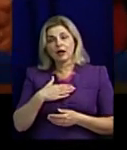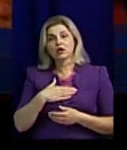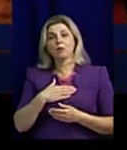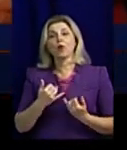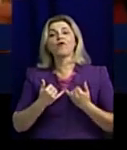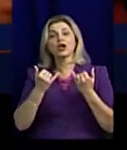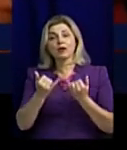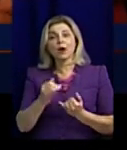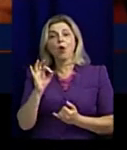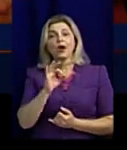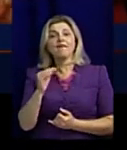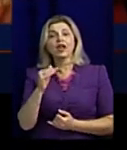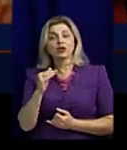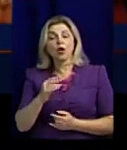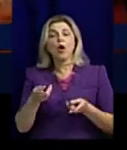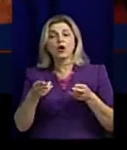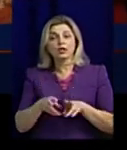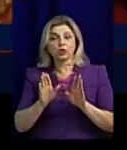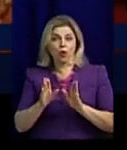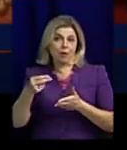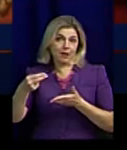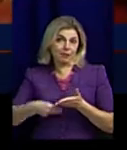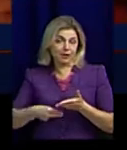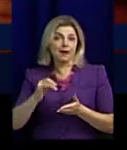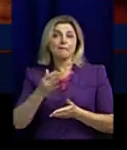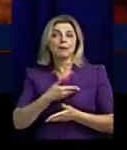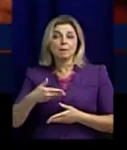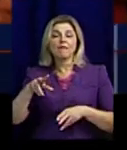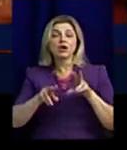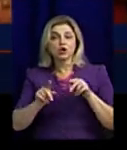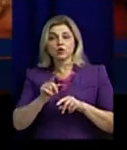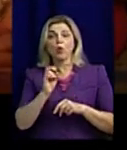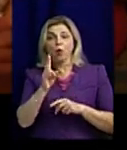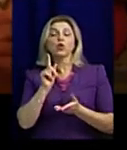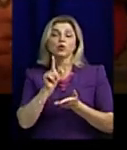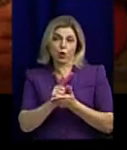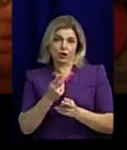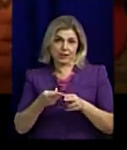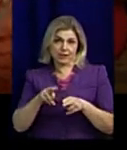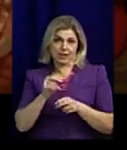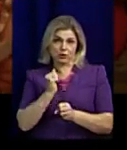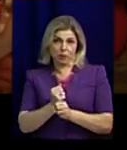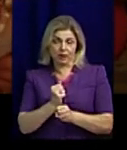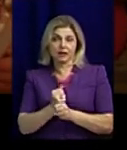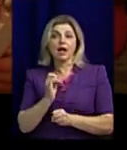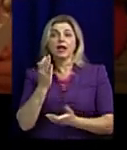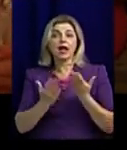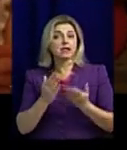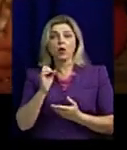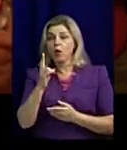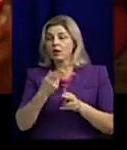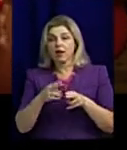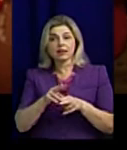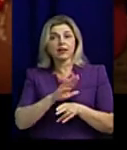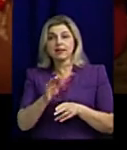Нашому шанованому Олександру Федоровичу залишилось його підписати. І ми вважаємо, що він повинен це зробити. Більше того, якщо він цього не